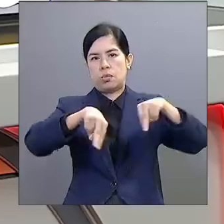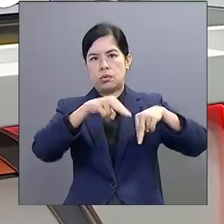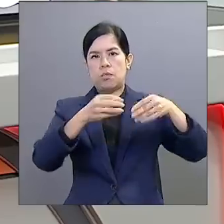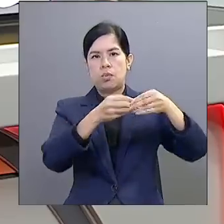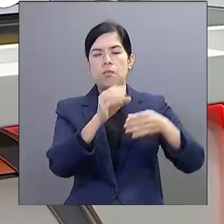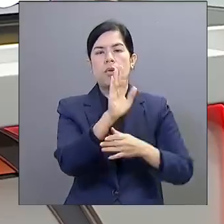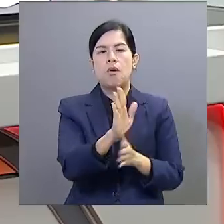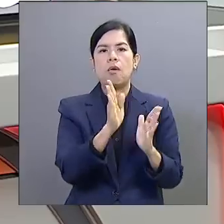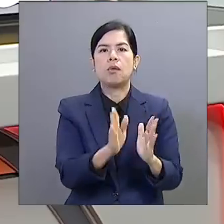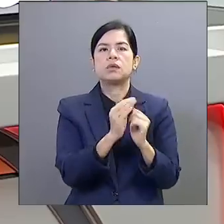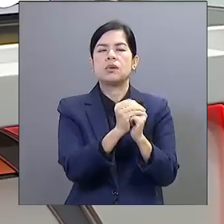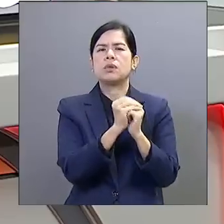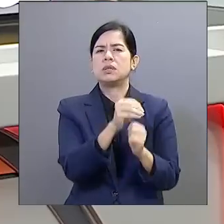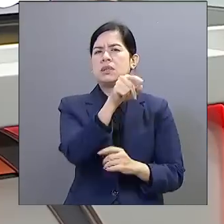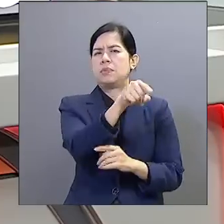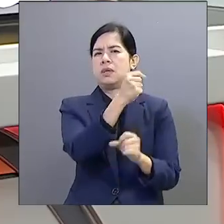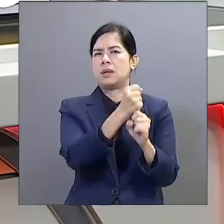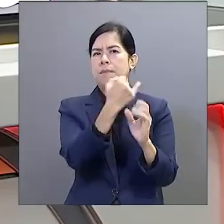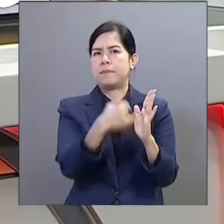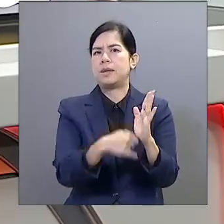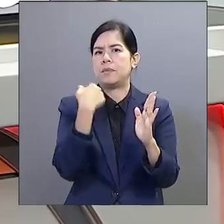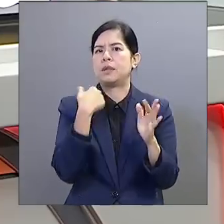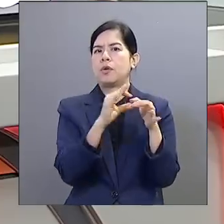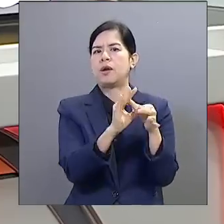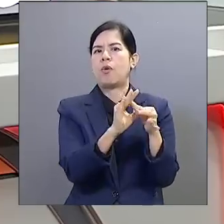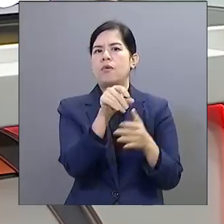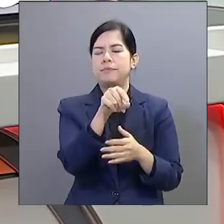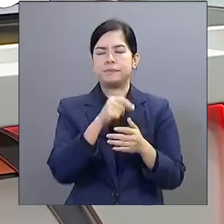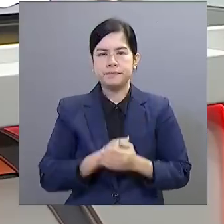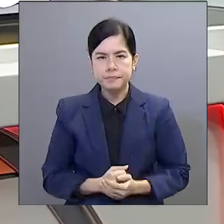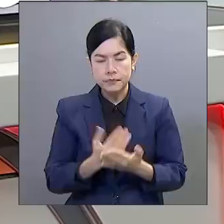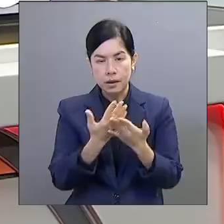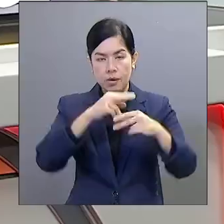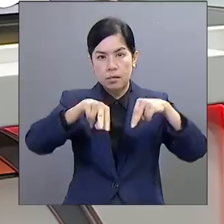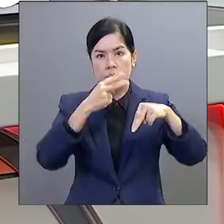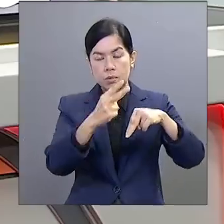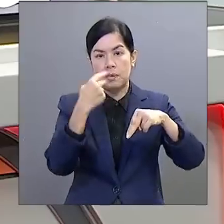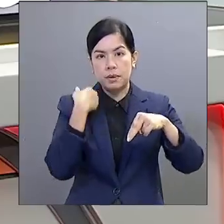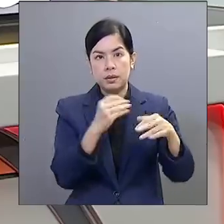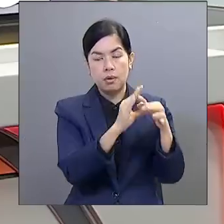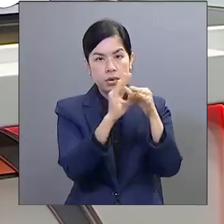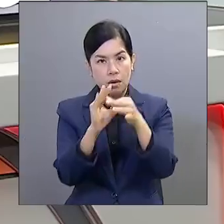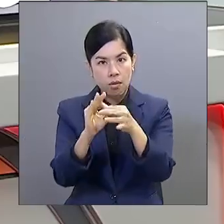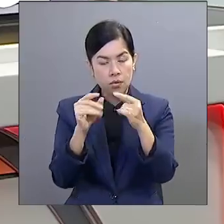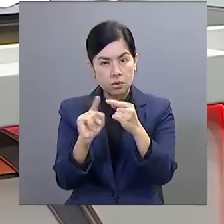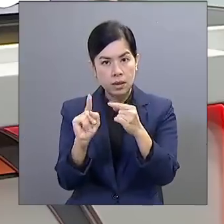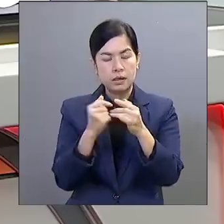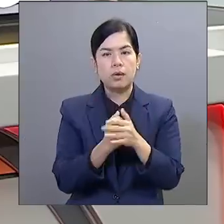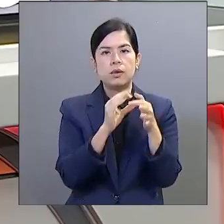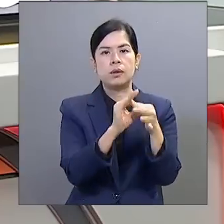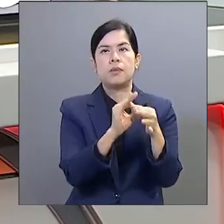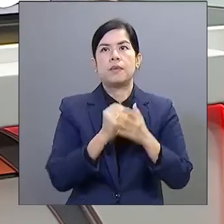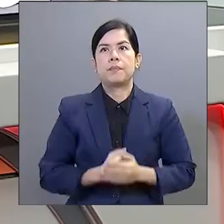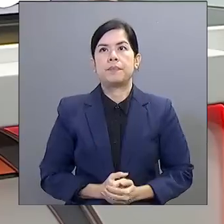นที่อยู่เบื้องหลังสถานบันเทิงดังกล่าวนี้แล้วนะคะแล้วก็จะตรวจดูด้วยว่ามีความเชื่อมโยงเนี่ยในเรื่องของการเป็